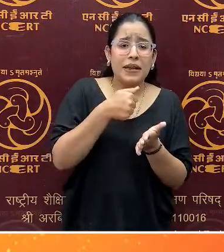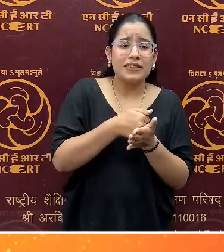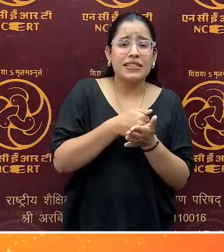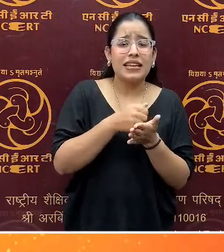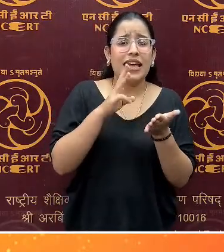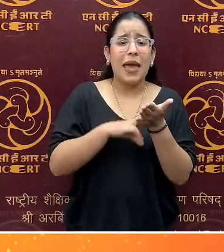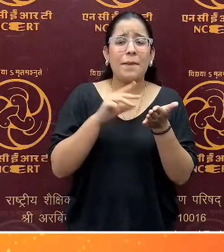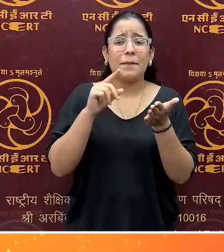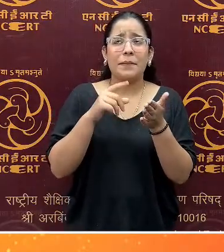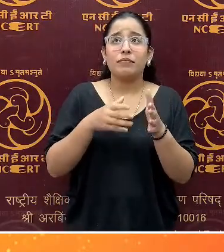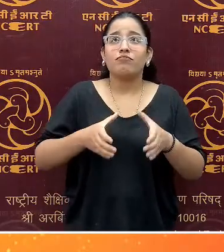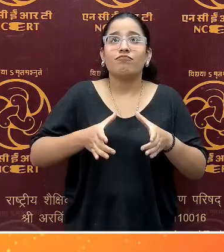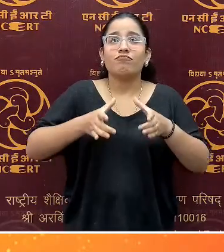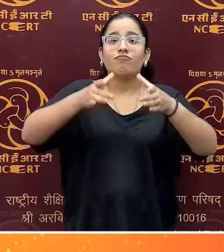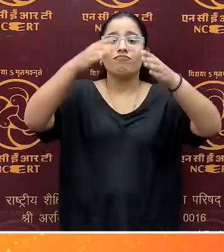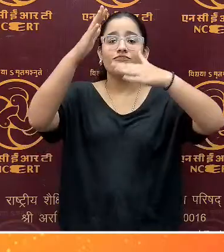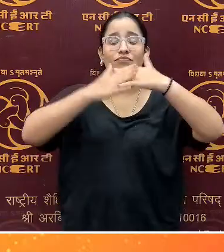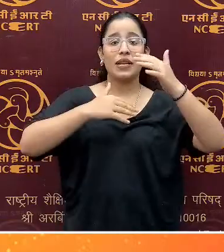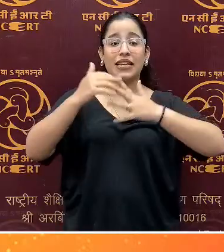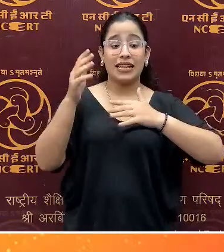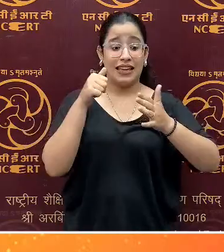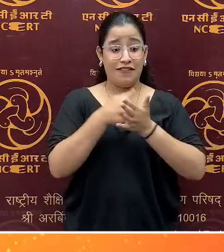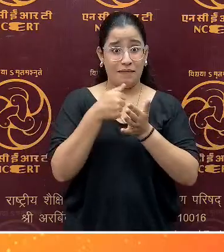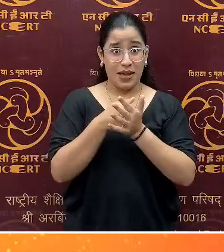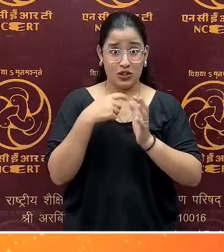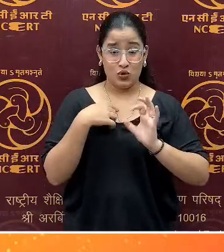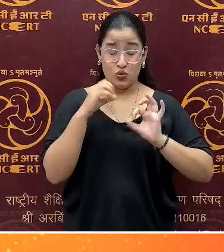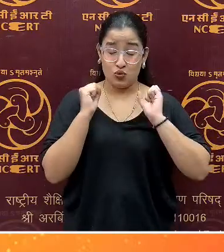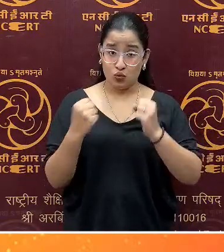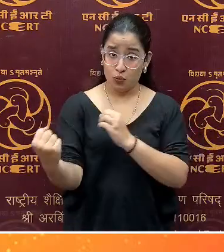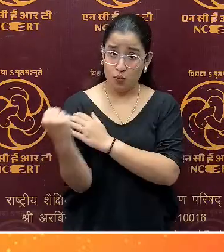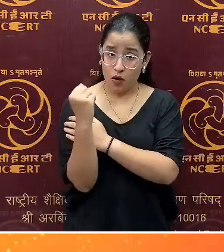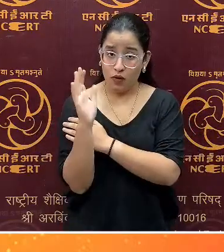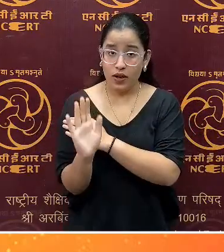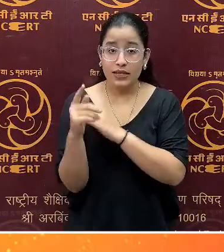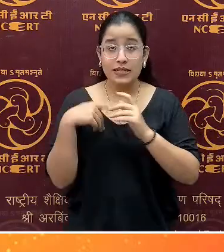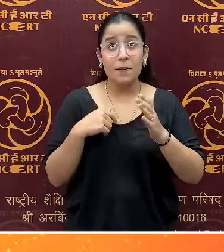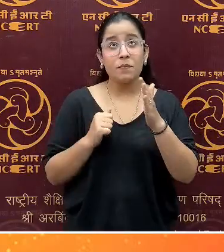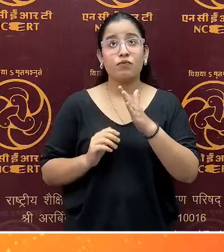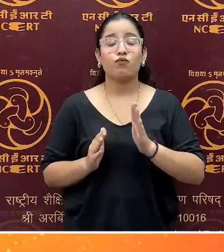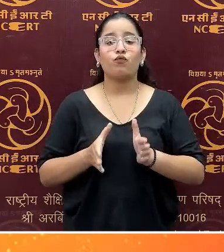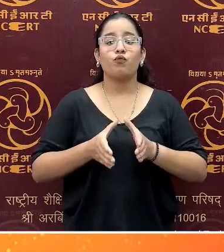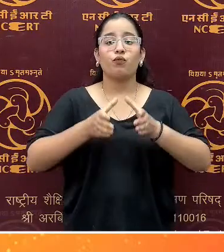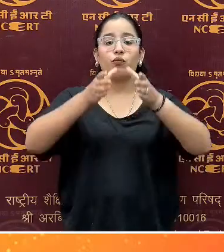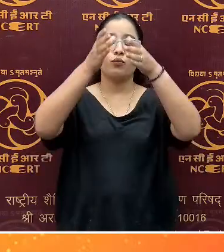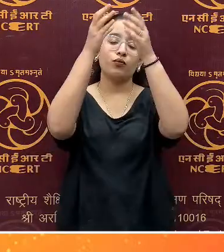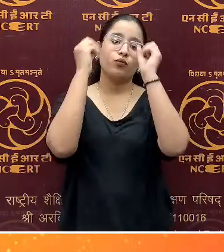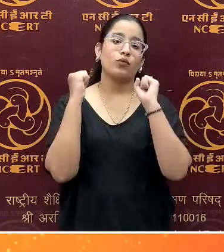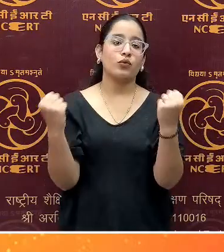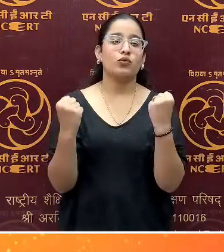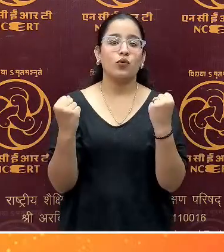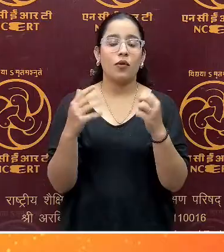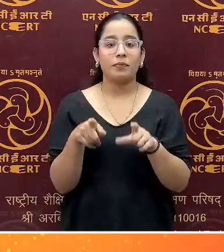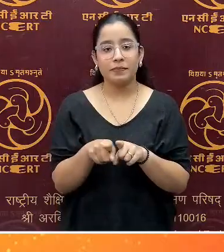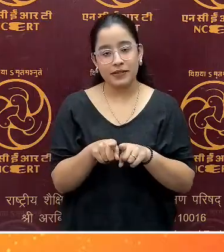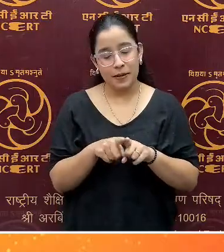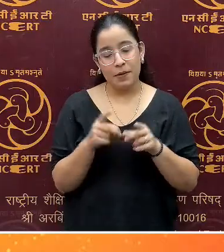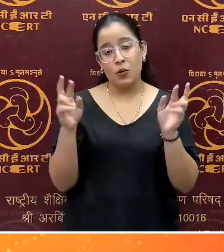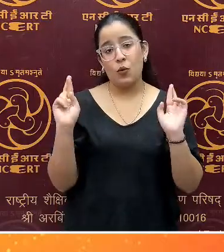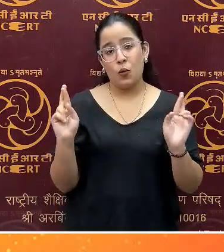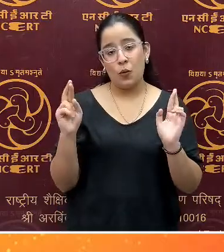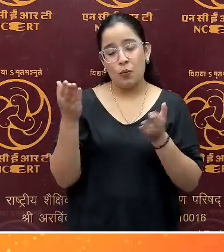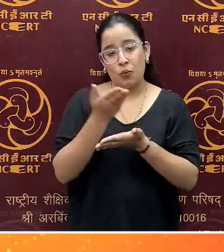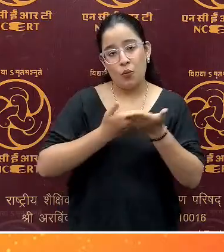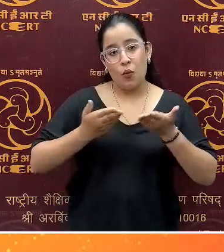स्टोरी बिल्डिंग की. अगर हमारी नींव स्ट्रांग होगी तभी हमारी जो मंजिलें हैं वो भी स्ट्रांग होंगी. सो आई एम होपिंग दैट